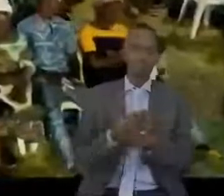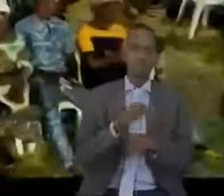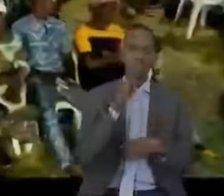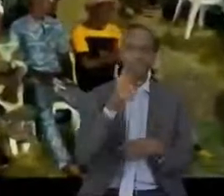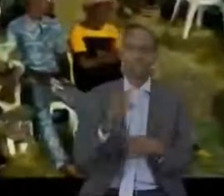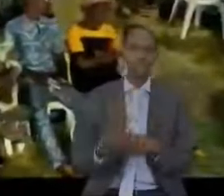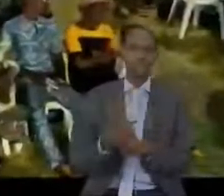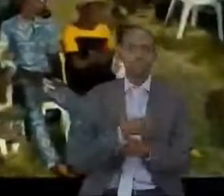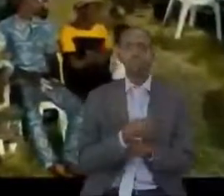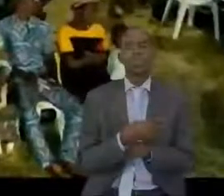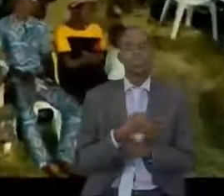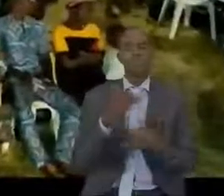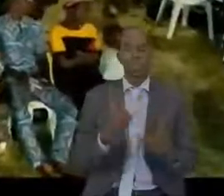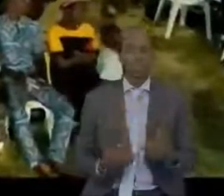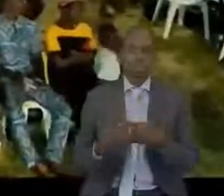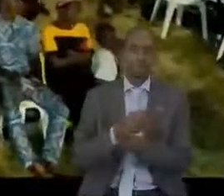C'est ton jour.